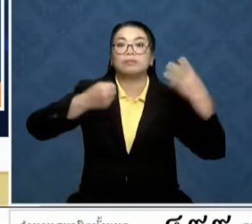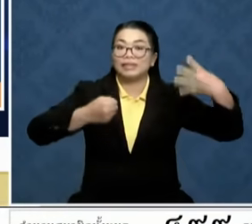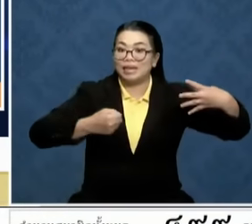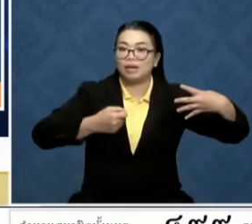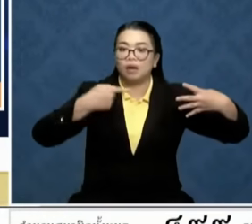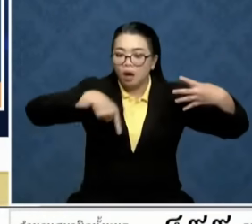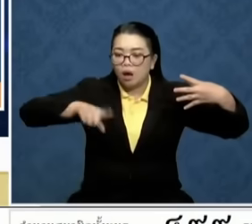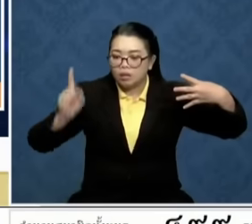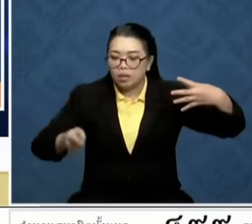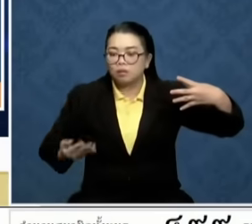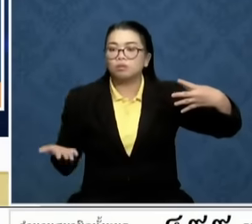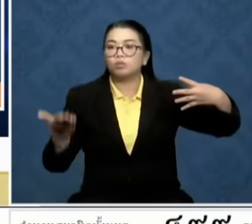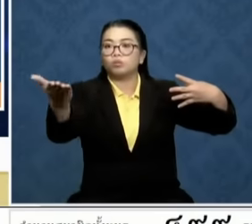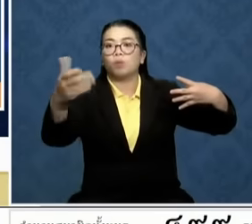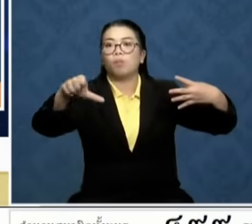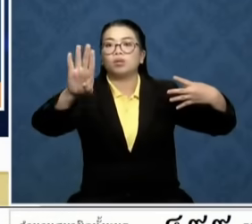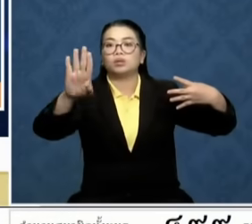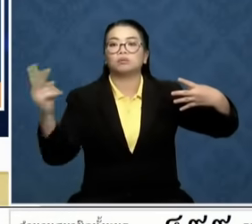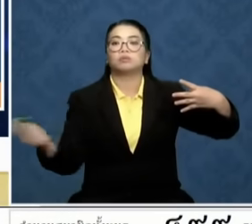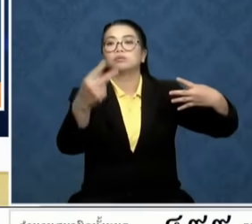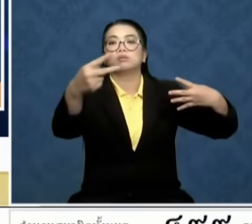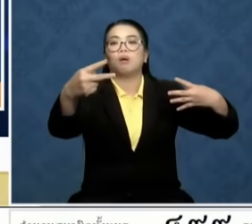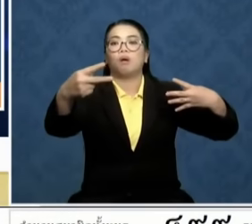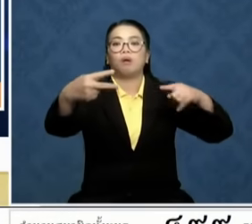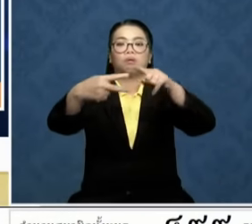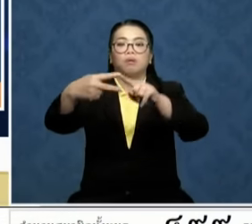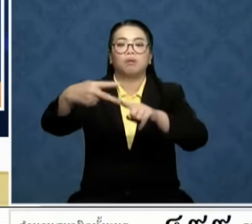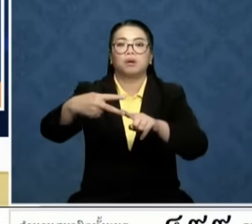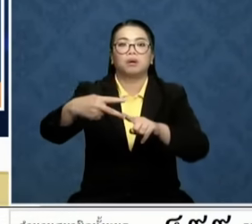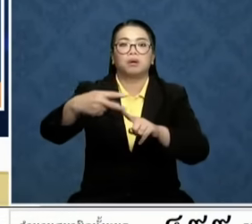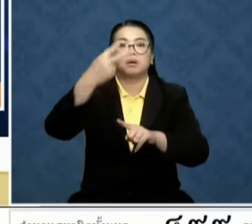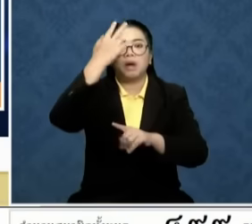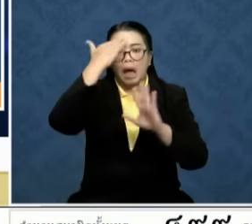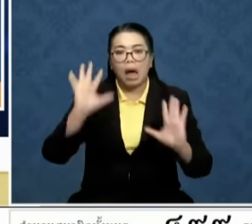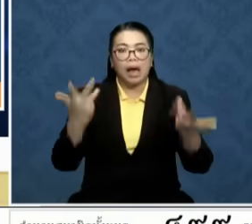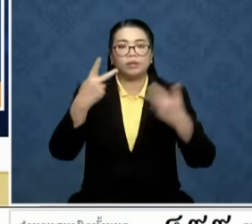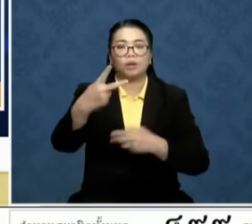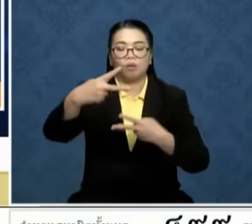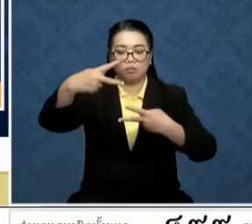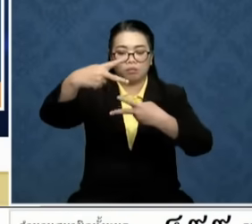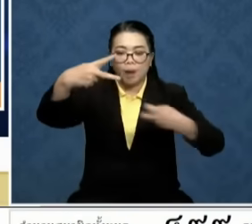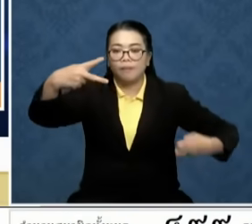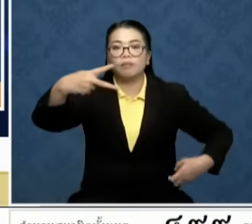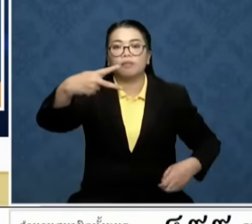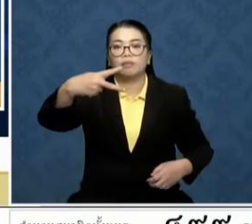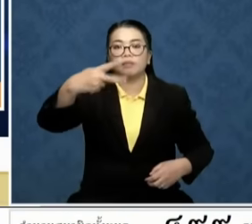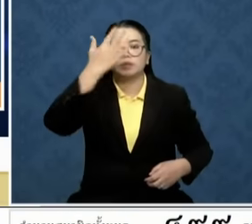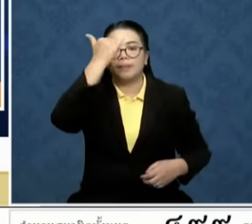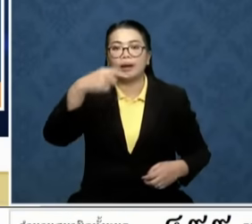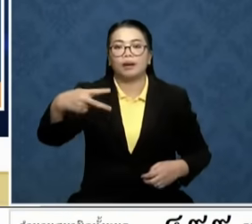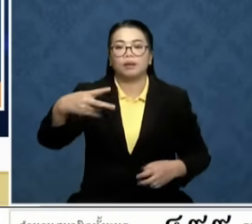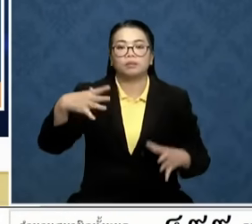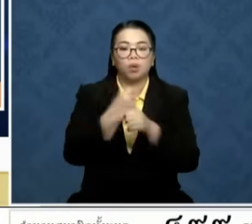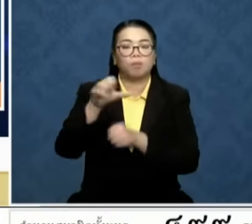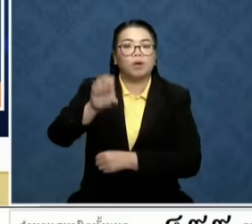แต่ถึงเวลาจริงส่งไปให้บริษัทเอกชนส่งไป 2ข้ออันนี้ไม่รู้เพราะอะไรเหมือนกันแต่โอเคแหละเพื่อความเป็นธรรมถือว่าบริษัทเอกชนได้รับแค่